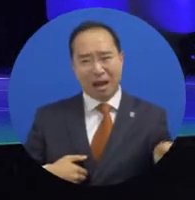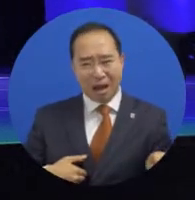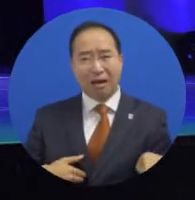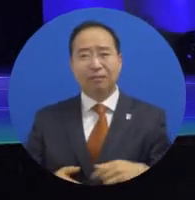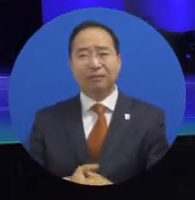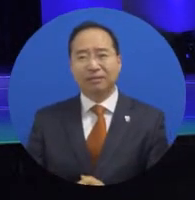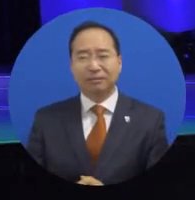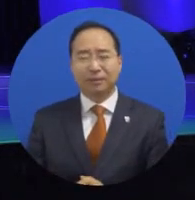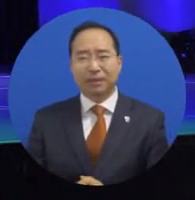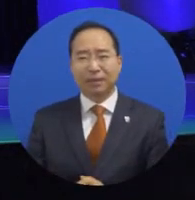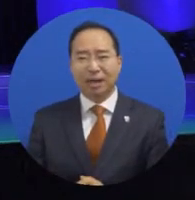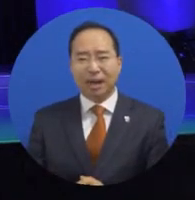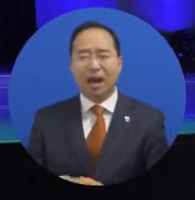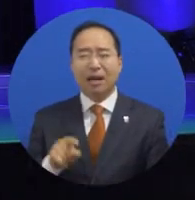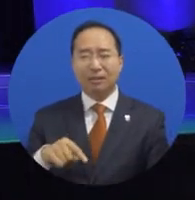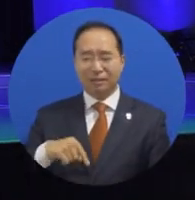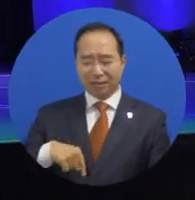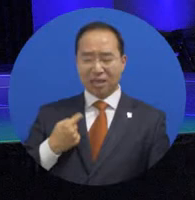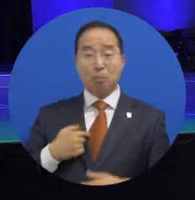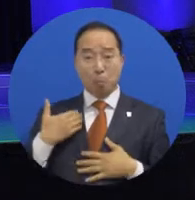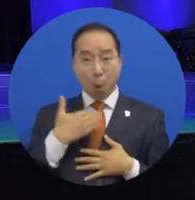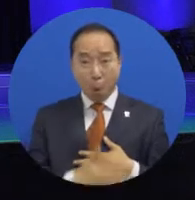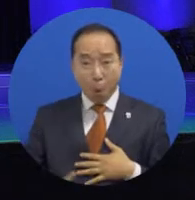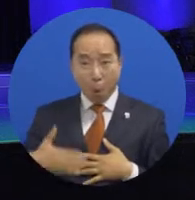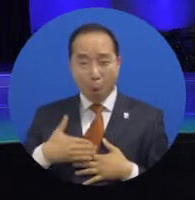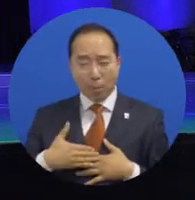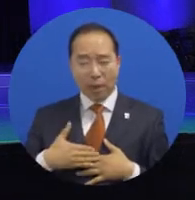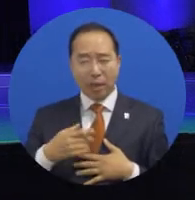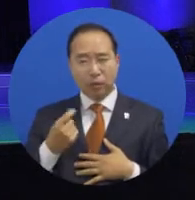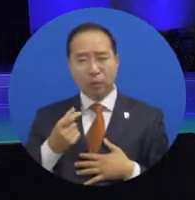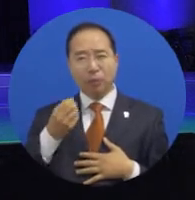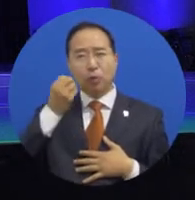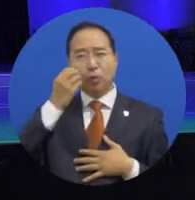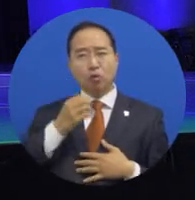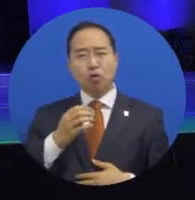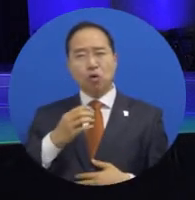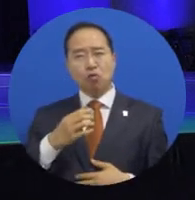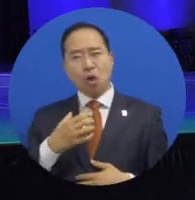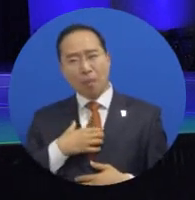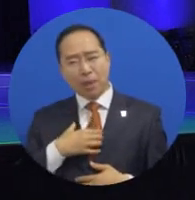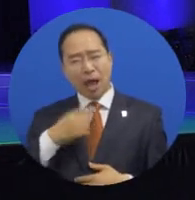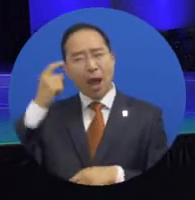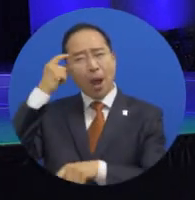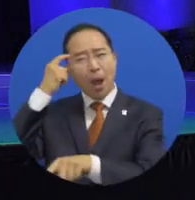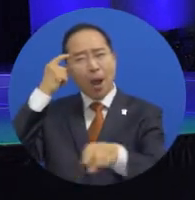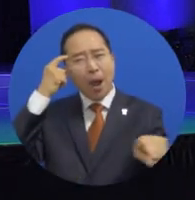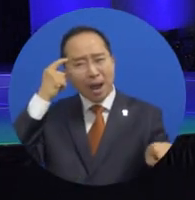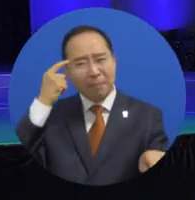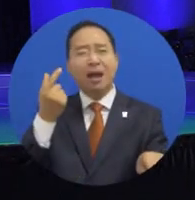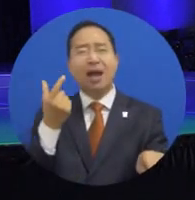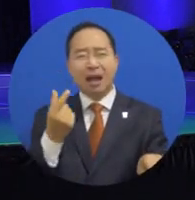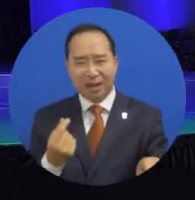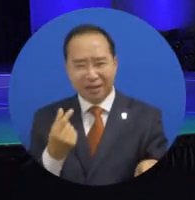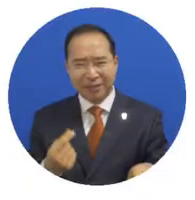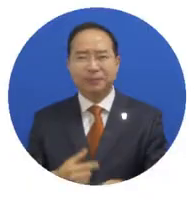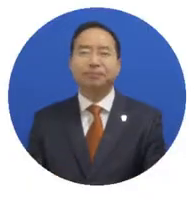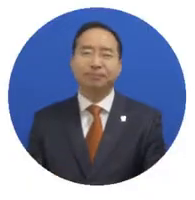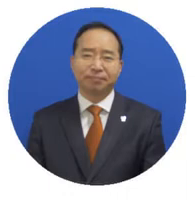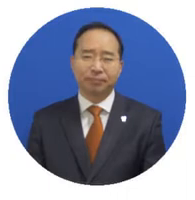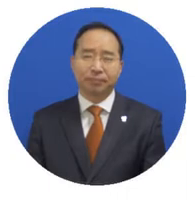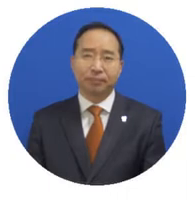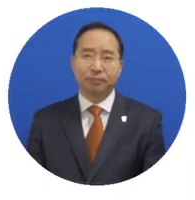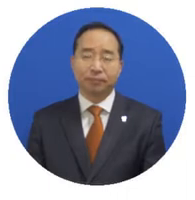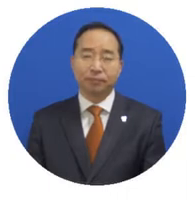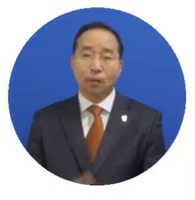다 어쩌면 그 자기 몸에 대해서 위기의식을 느끼는구나 라는 생각을 하게 되었습니다.